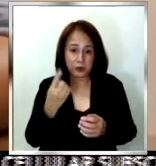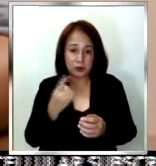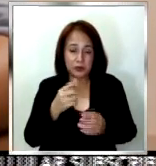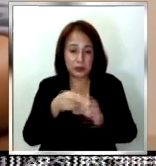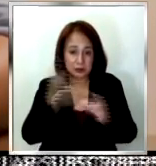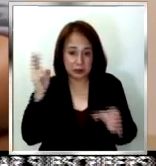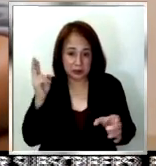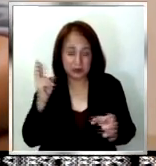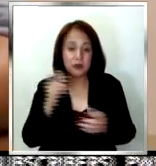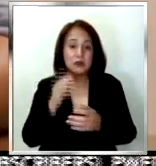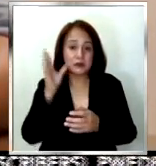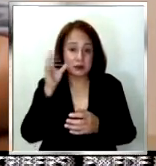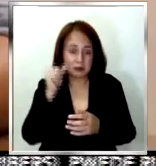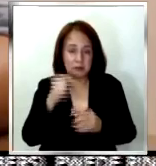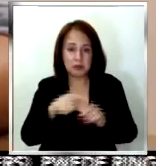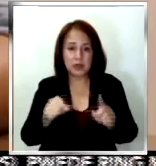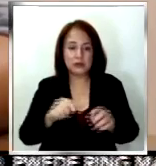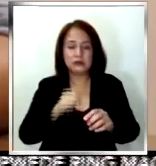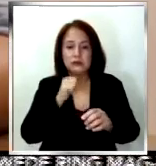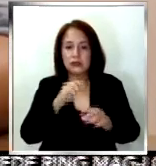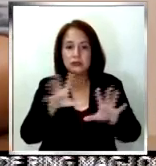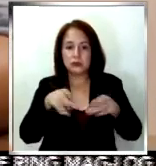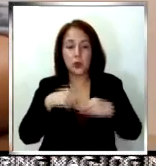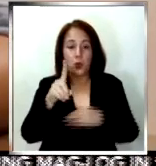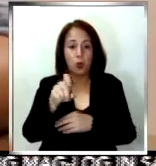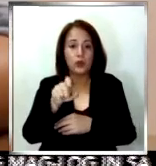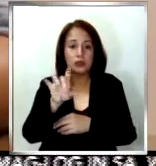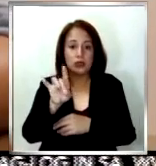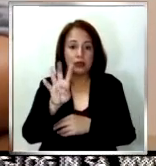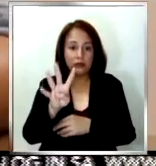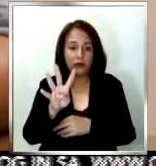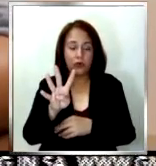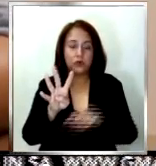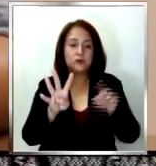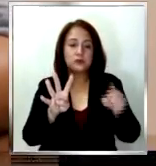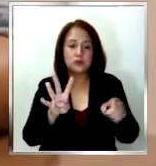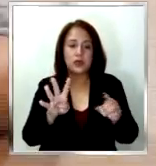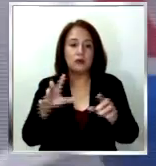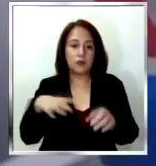ibinasura ito ng 184 na kongresista.